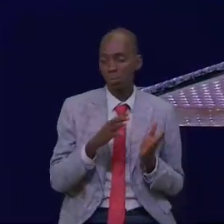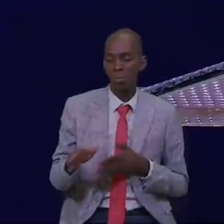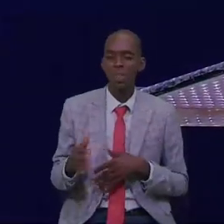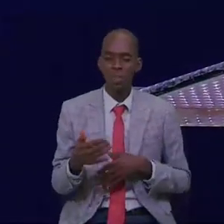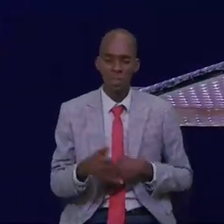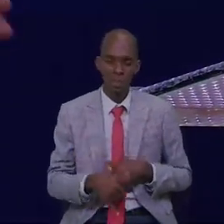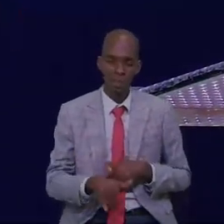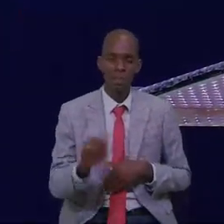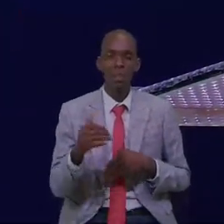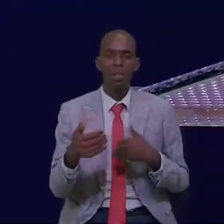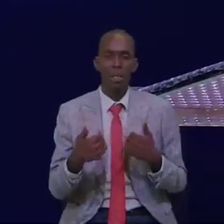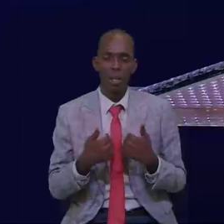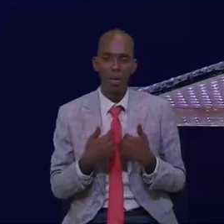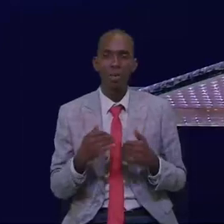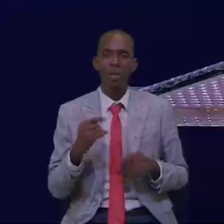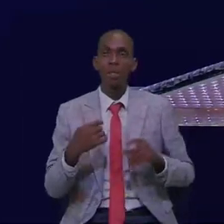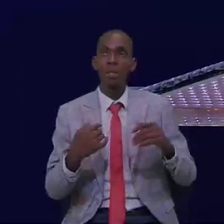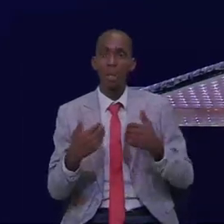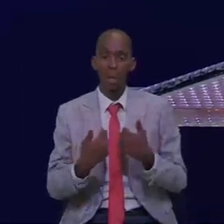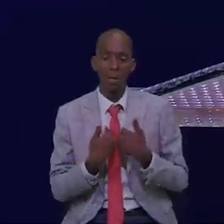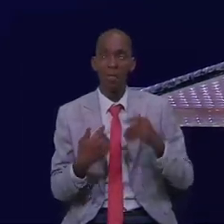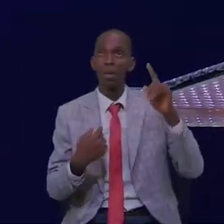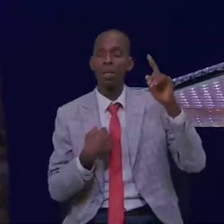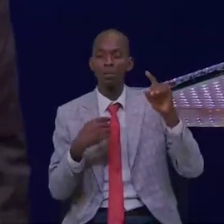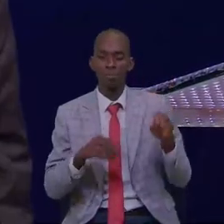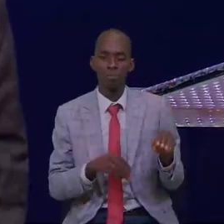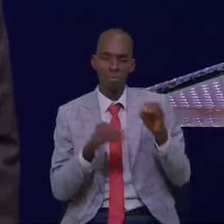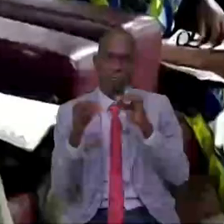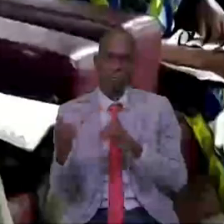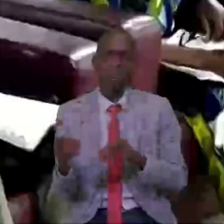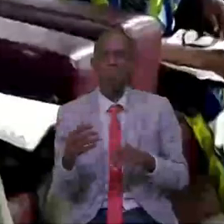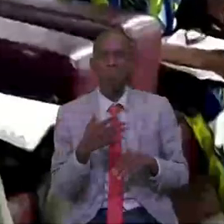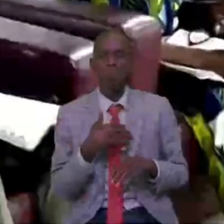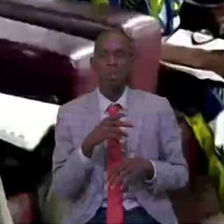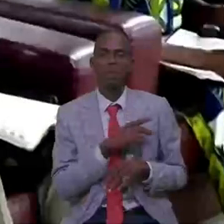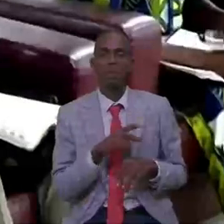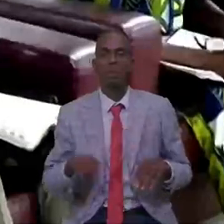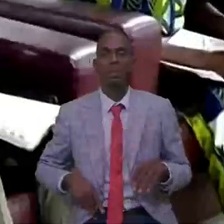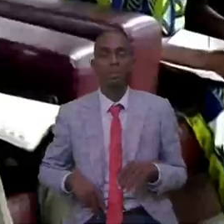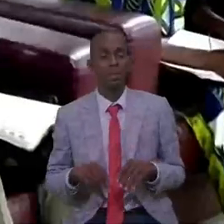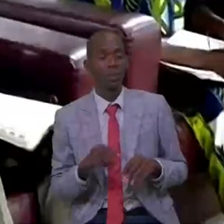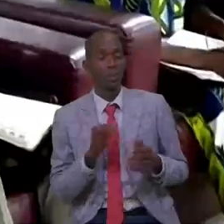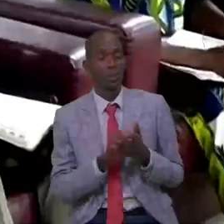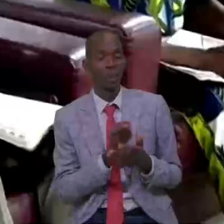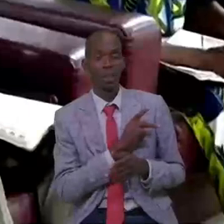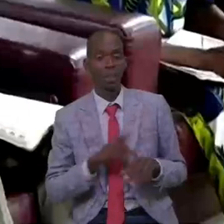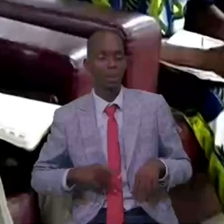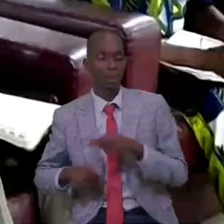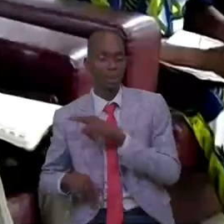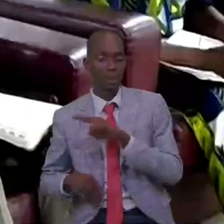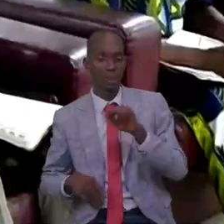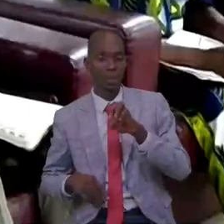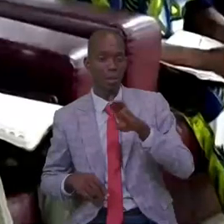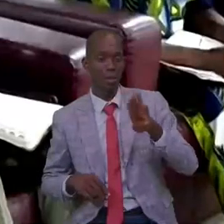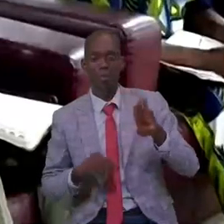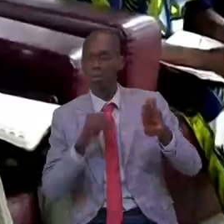c'est moi qui ai un roi sur Sion. Oui, Nebuchadnezzar